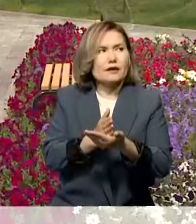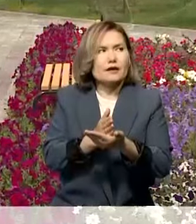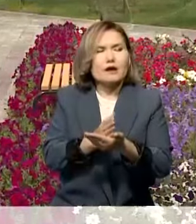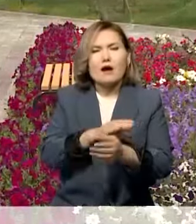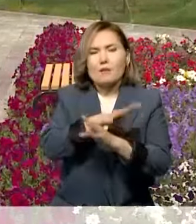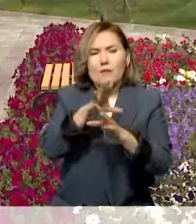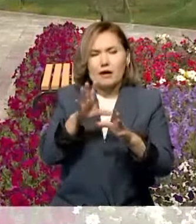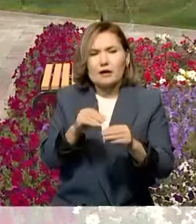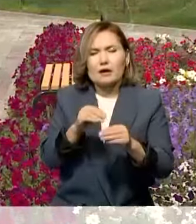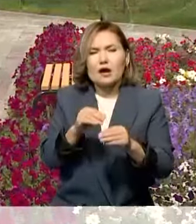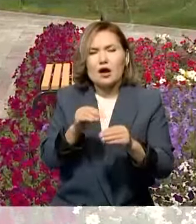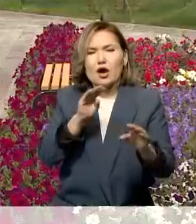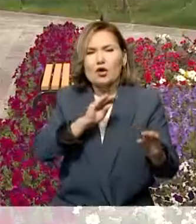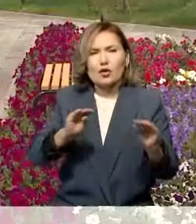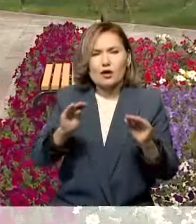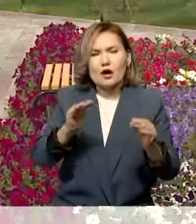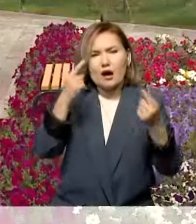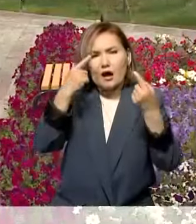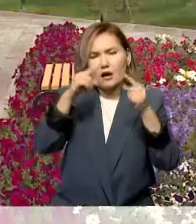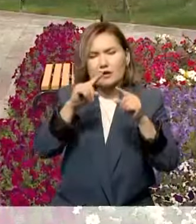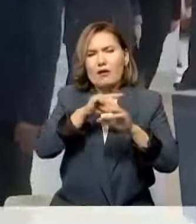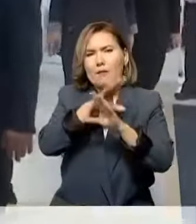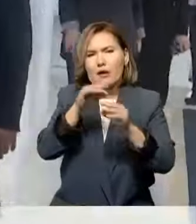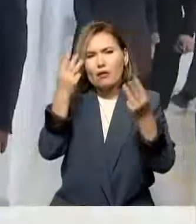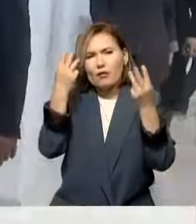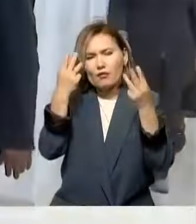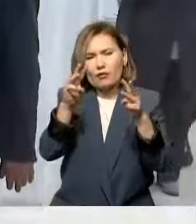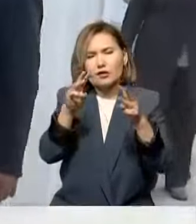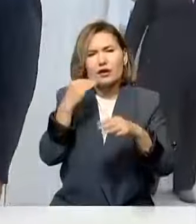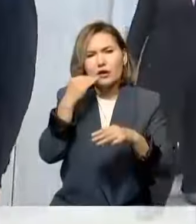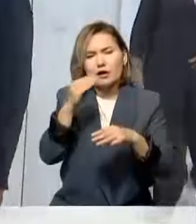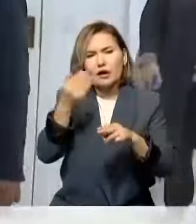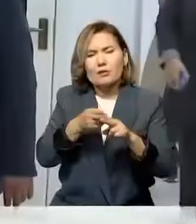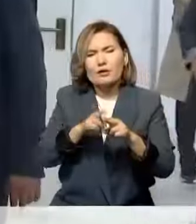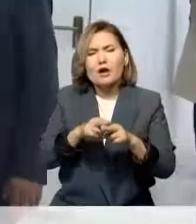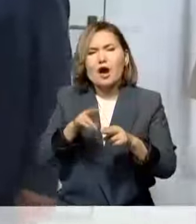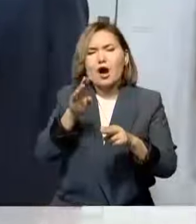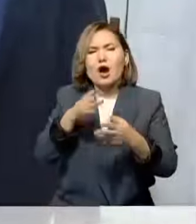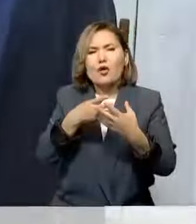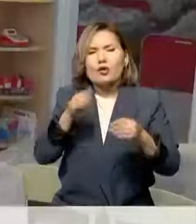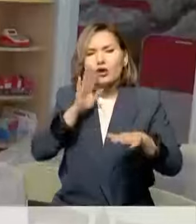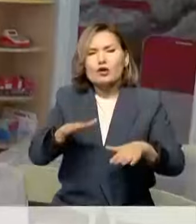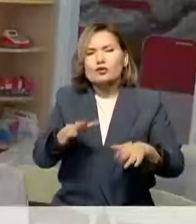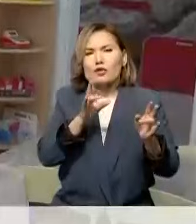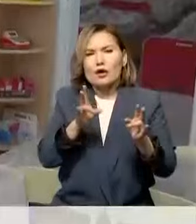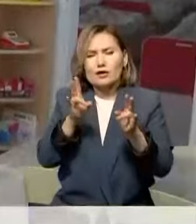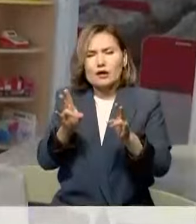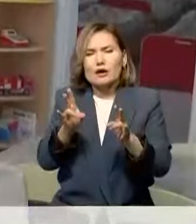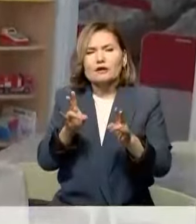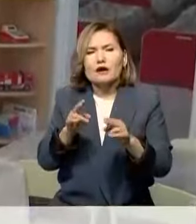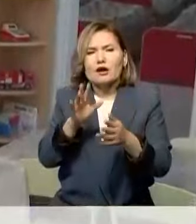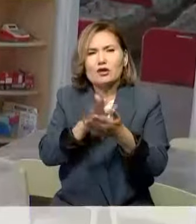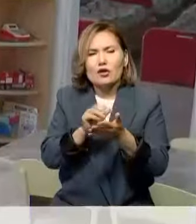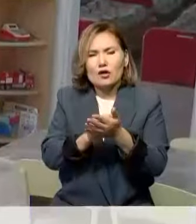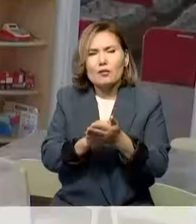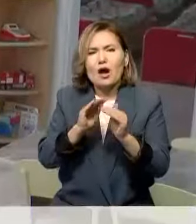құрылғылар барлығы соңғы модельмен шыққан. Аймақ басшысы көктемгі тасқын кезінде зардап шеккен ертесік бөбек жайының жұмысымен де танысты.